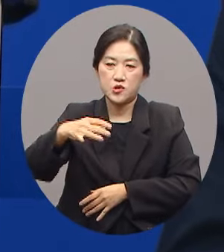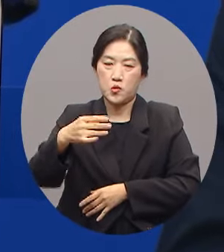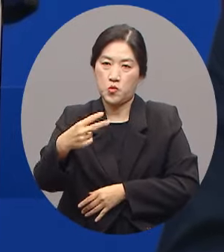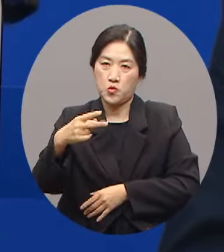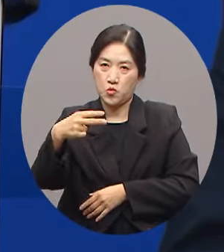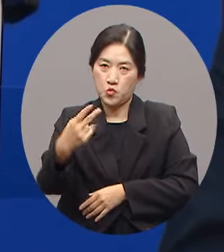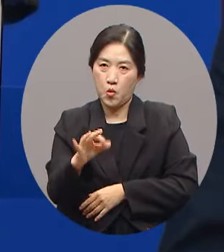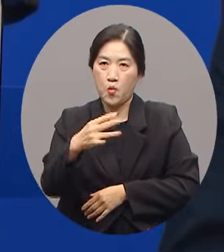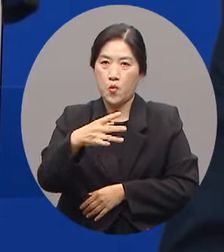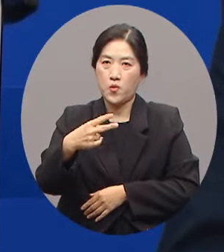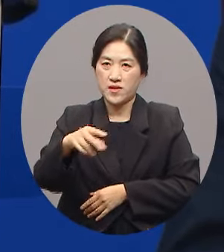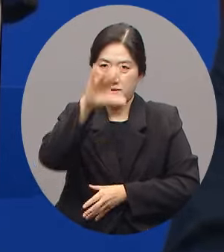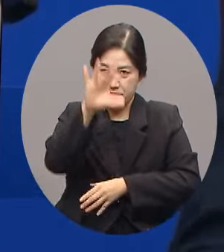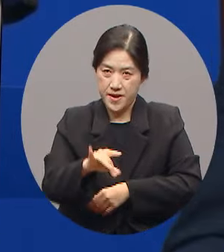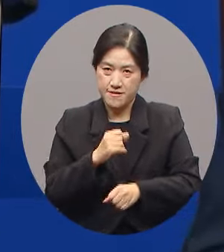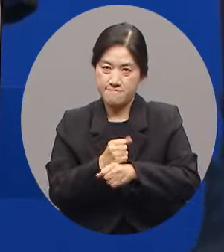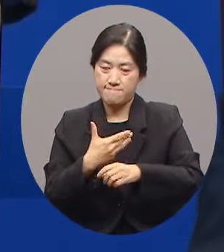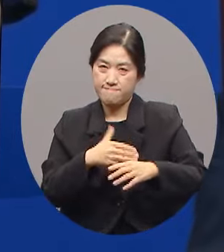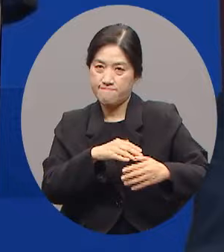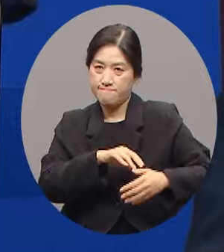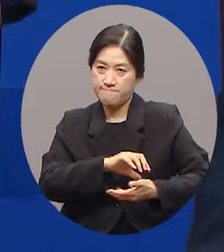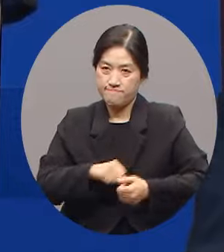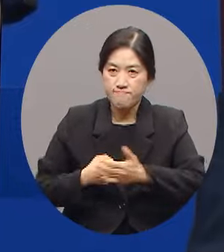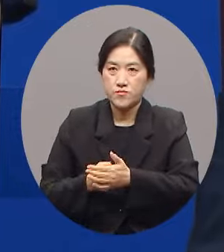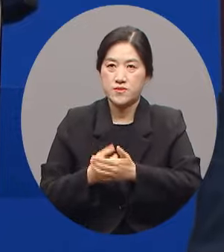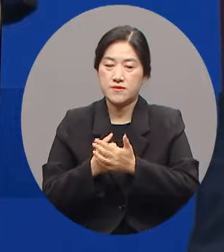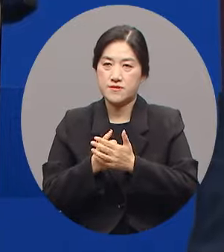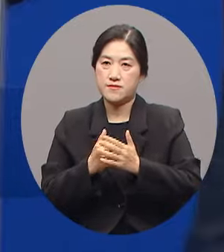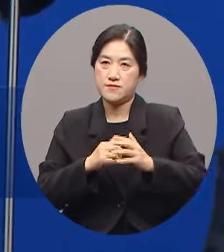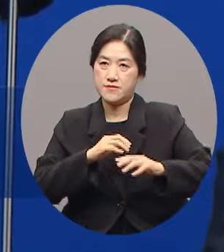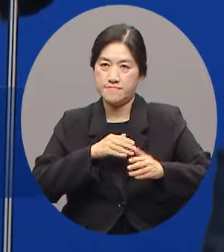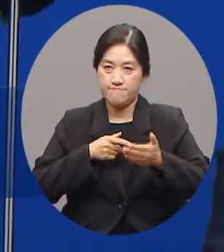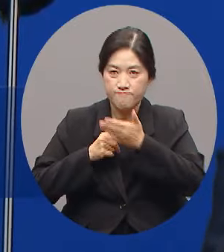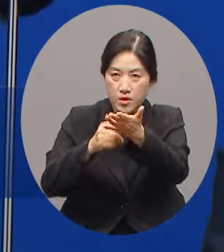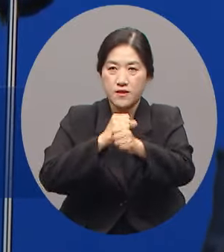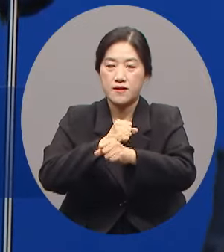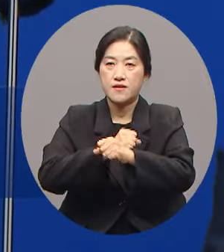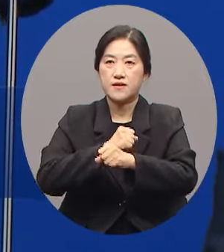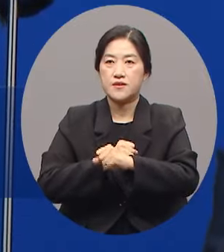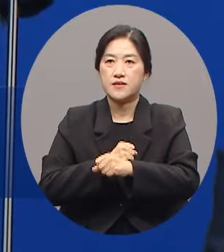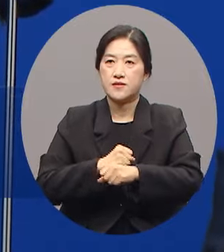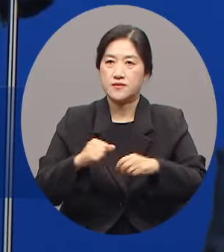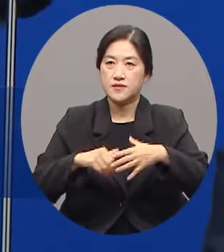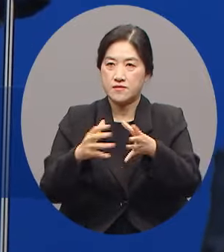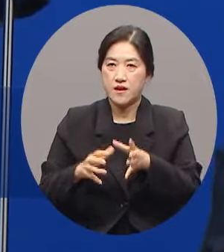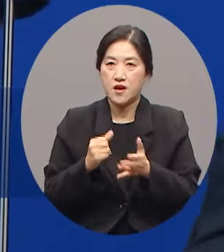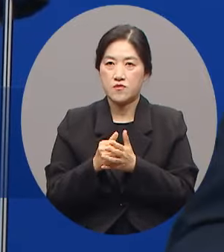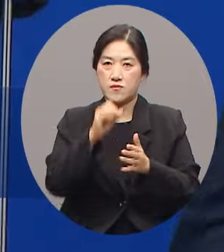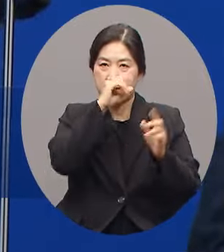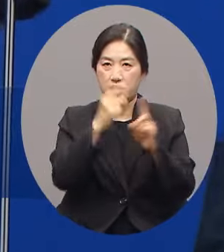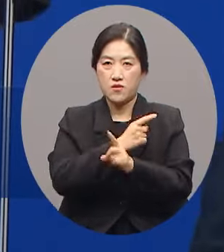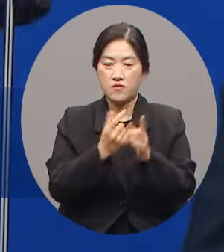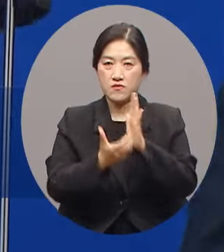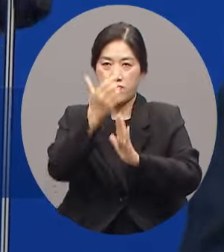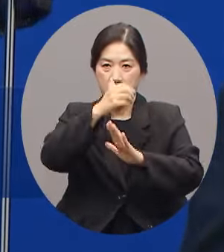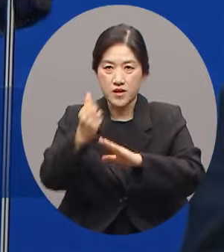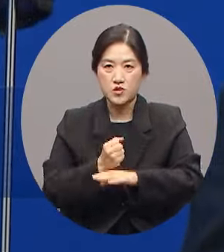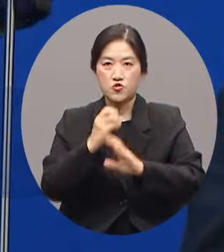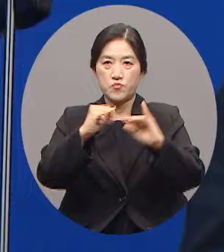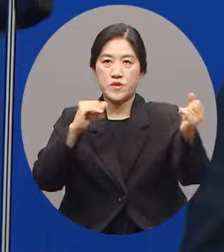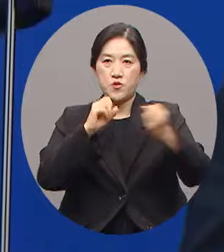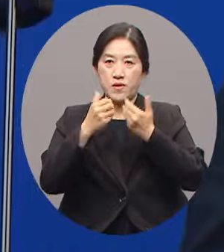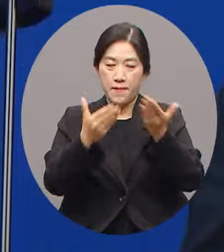되고 개혁과 성과로 국민에게 화답하는 민주당을 함께 만들어가면